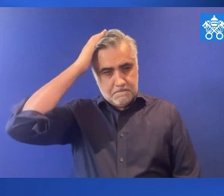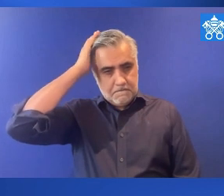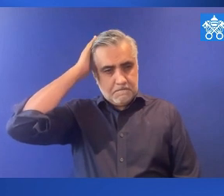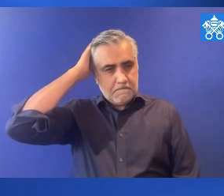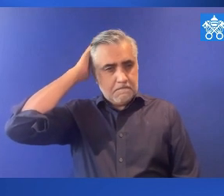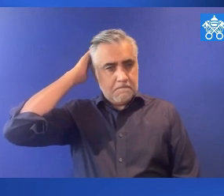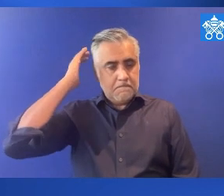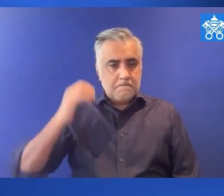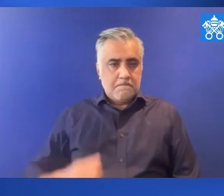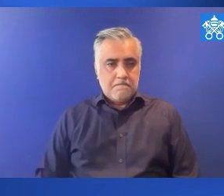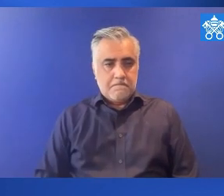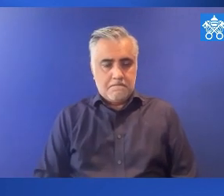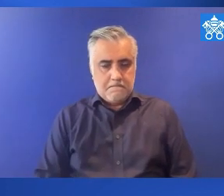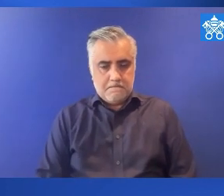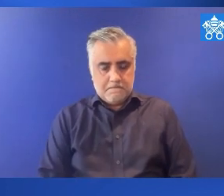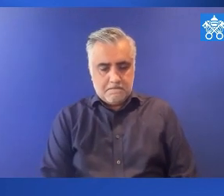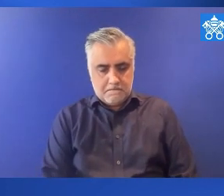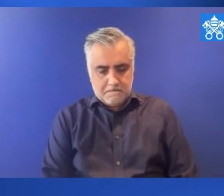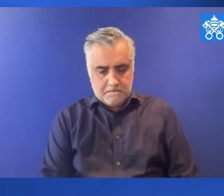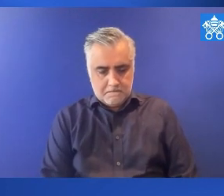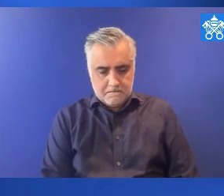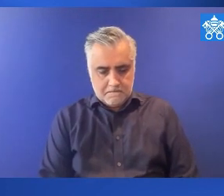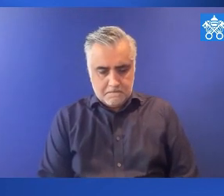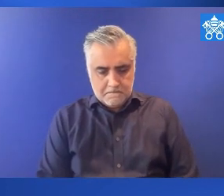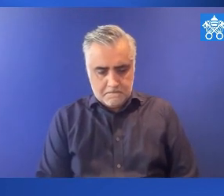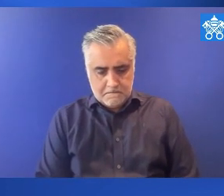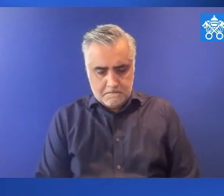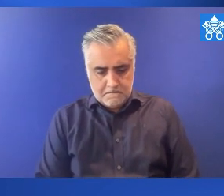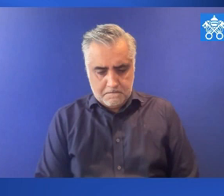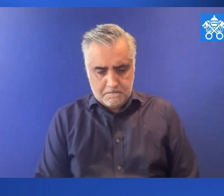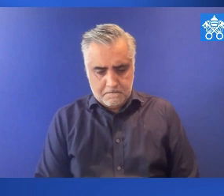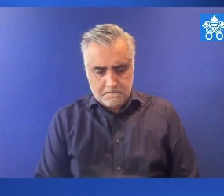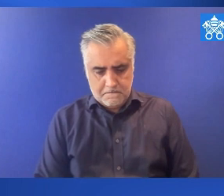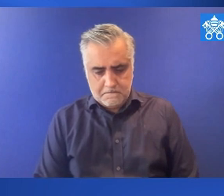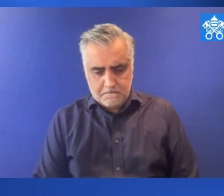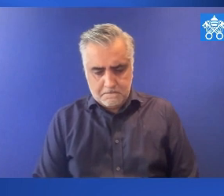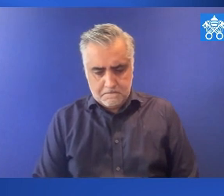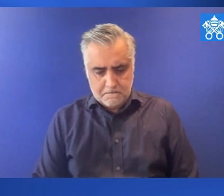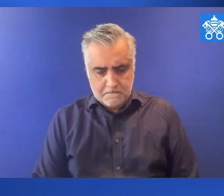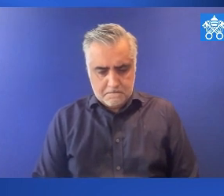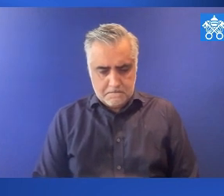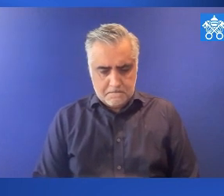mia salvezza, mia difesa, mai potrò vacillare.